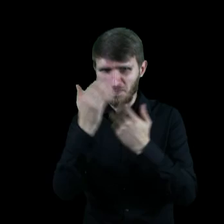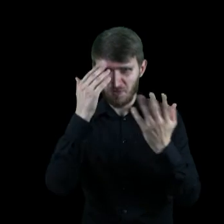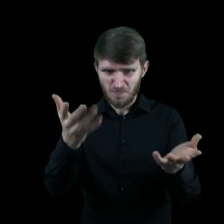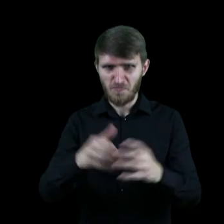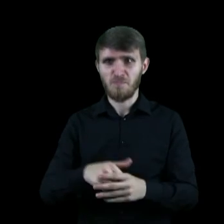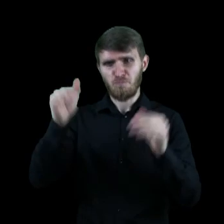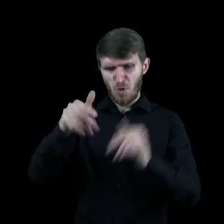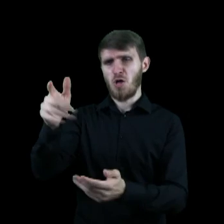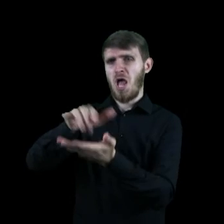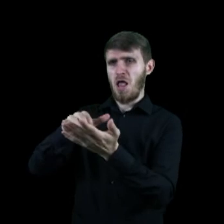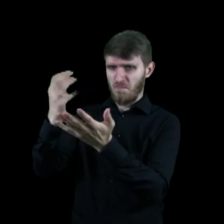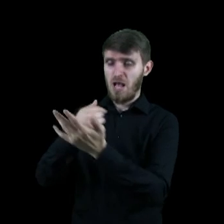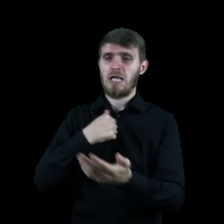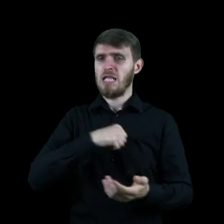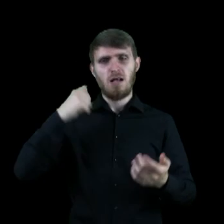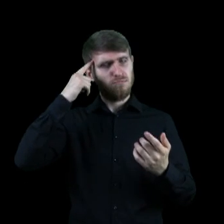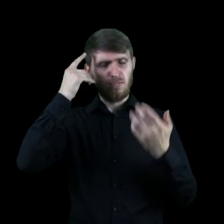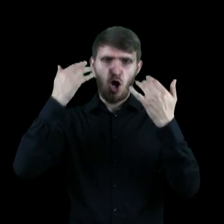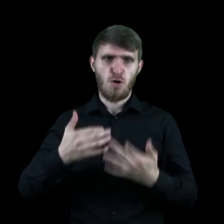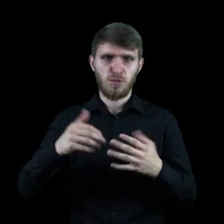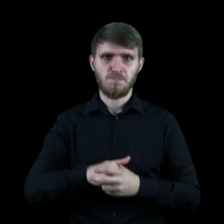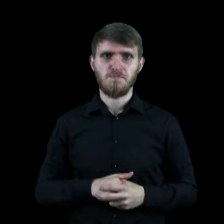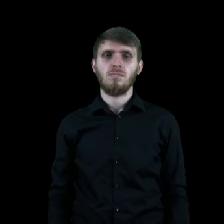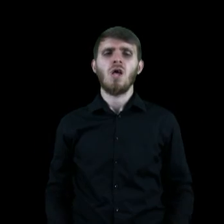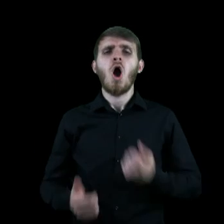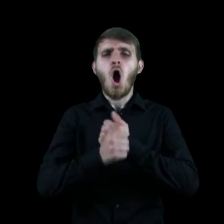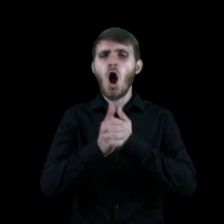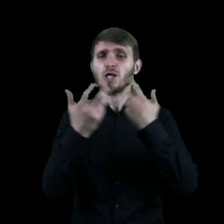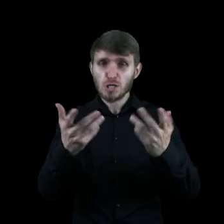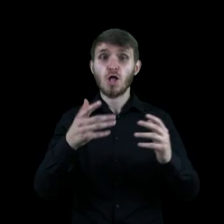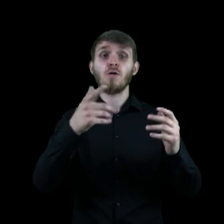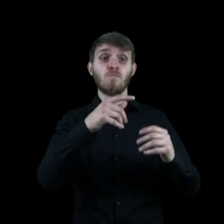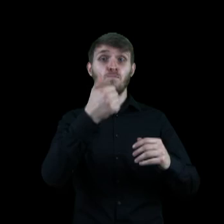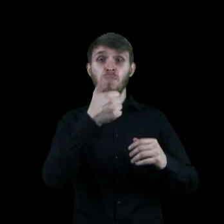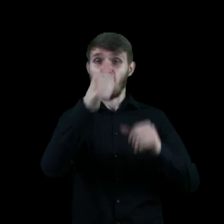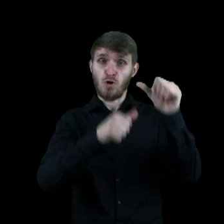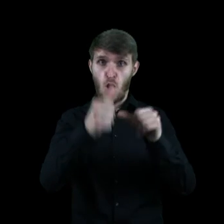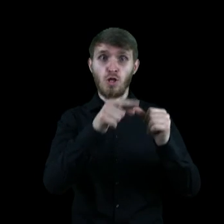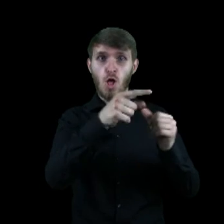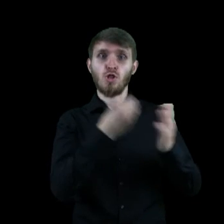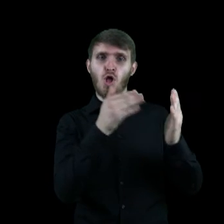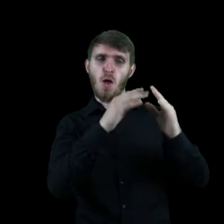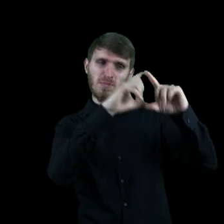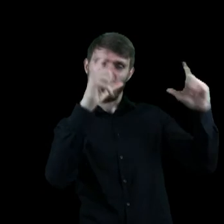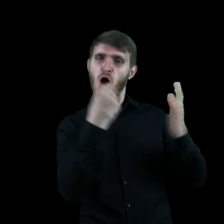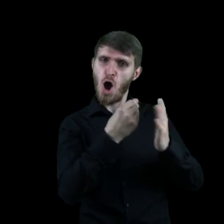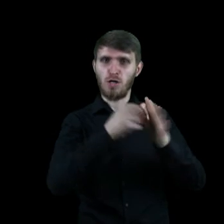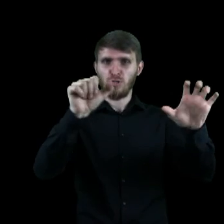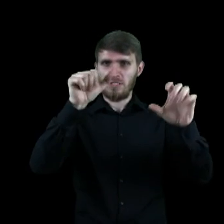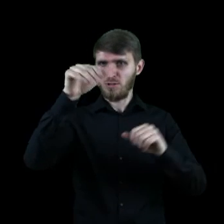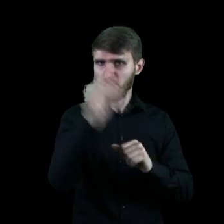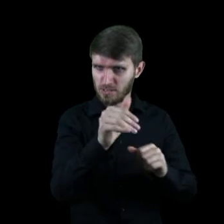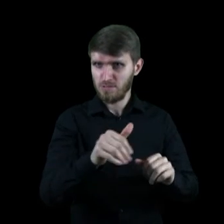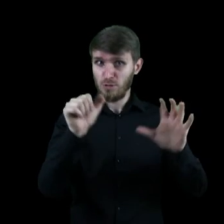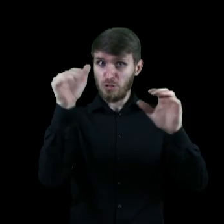Chyba rozumiecie o co chodzi. Możecie wziąć kalkulator. Ja podzieliłem w pamięci. Chodzi o to, że dom wart 600 tysięcy